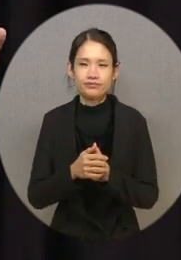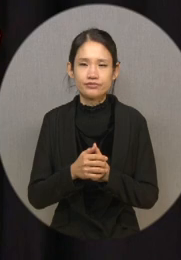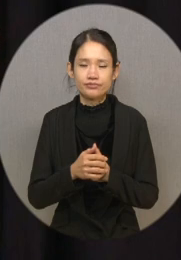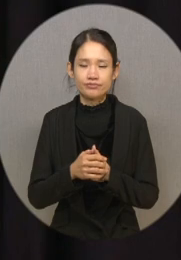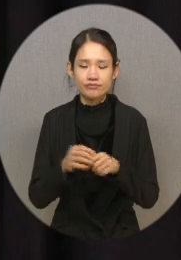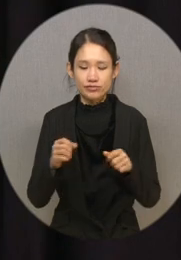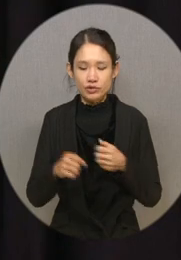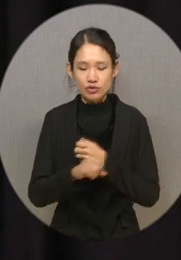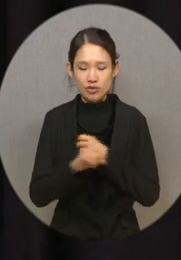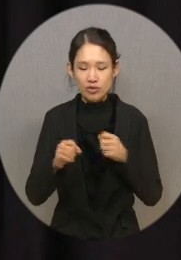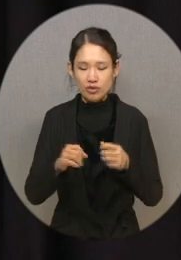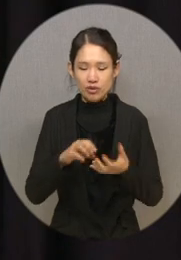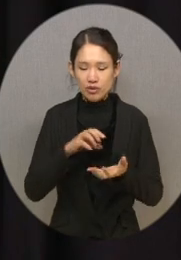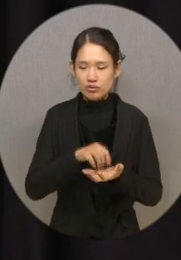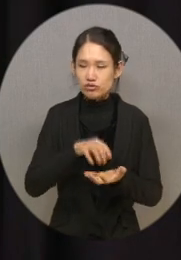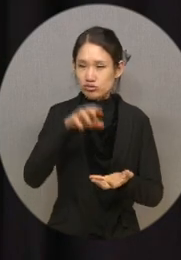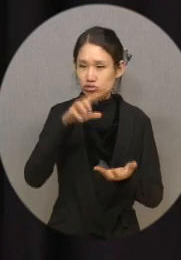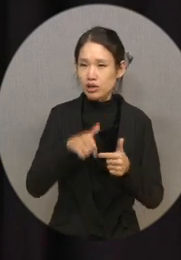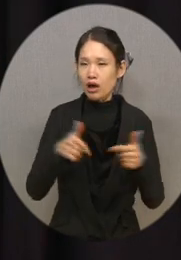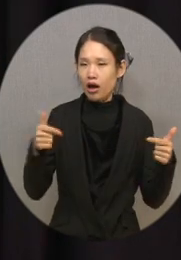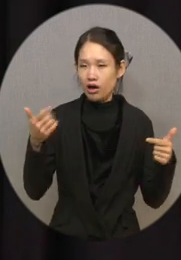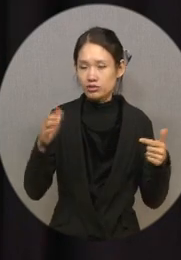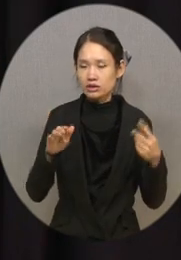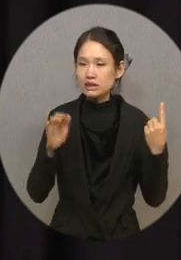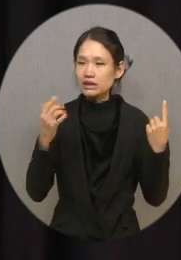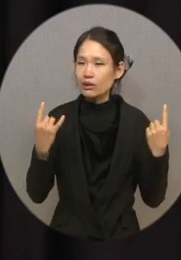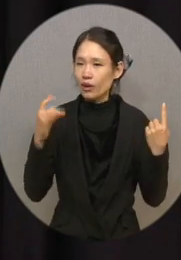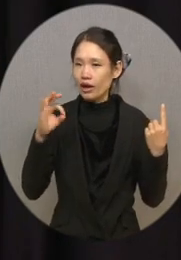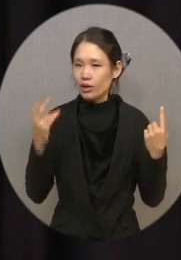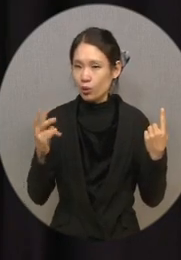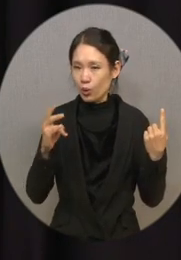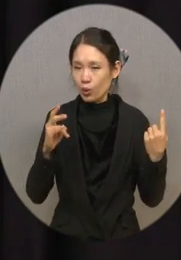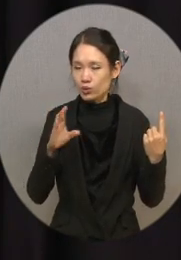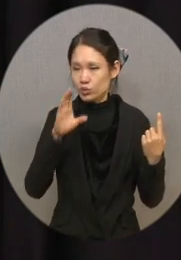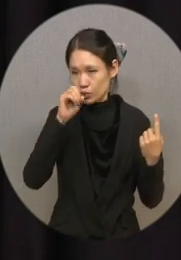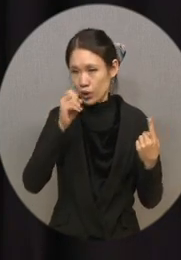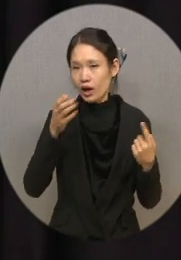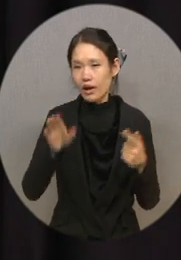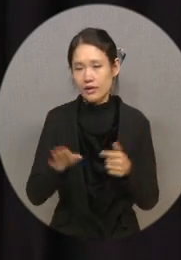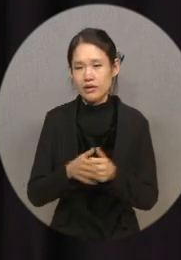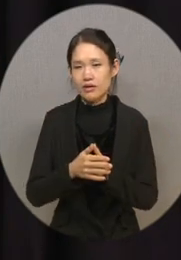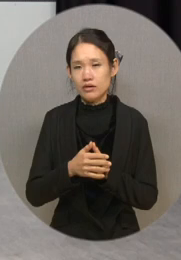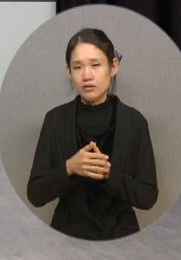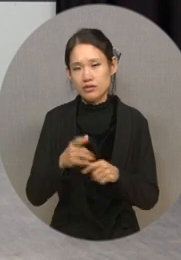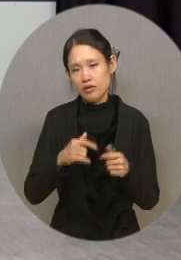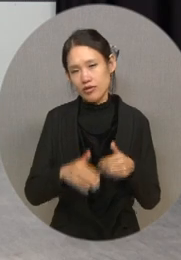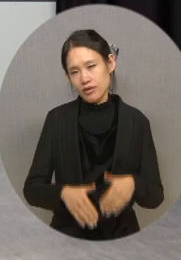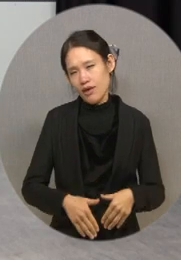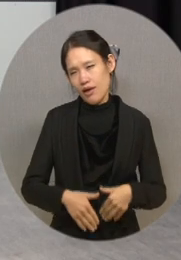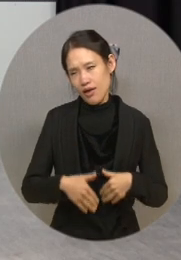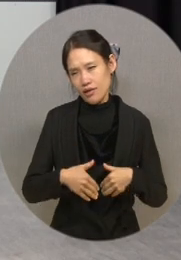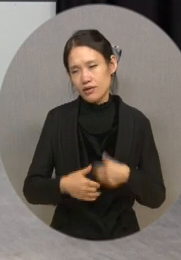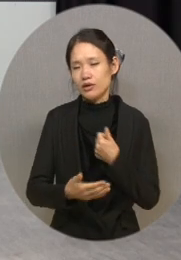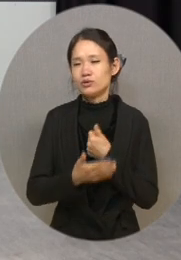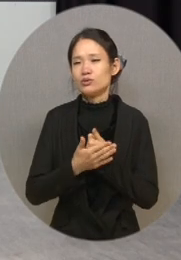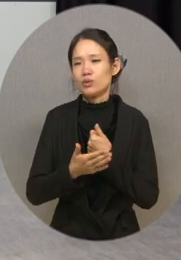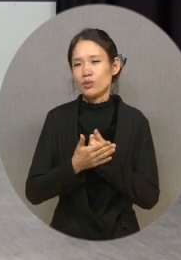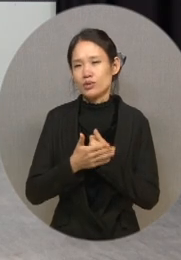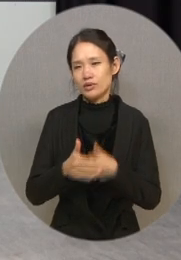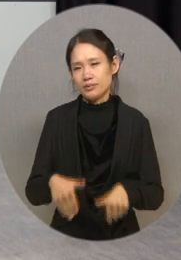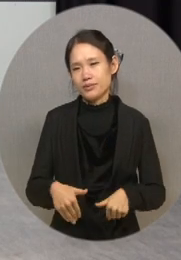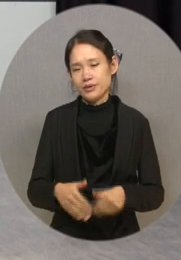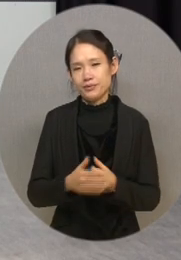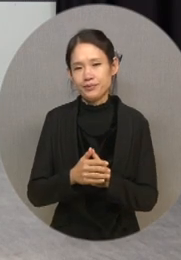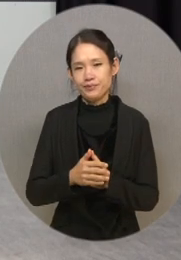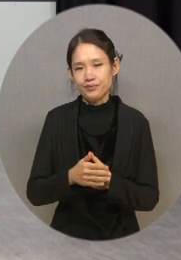규모는 커졌는데 일회용 식품도 좋지만은 더 귀한 게 뭐냐면 따뜻한 손길이거든요. 그렇죠. 그렇잖아요.